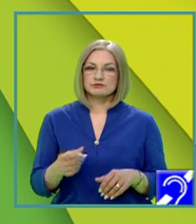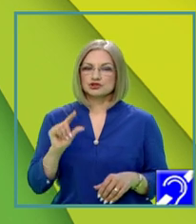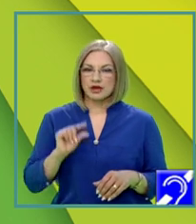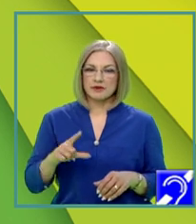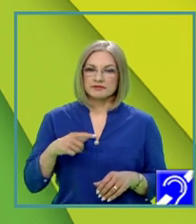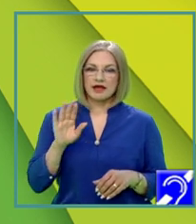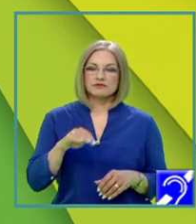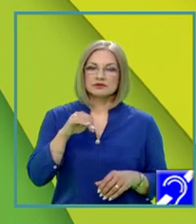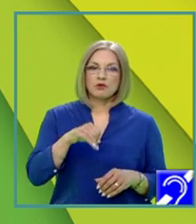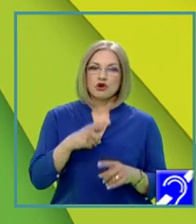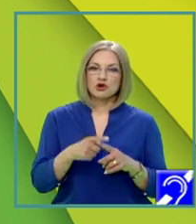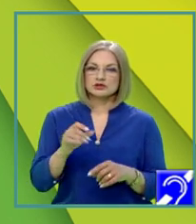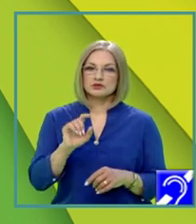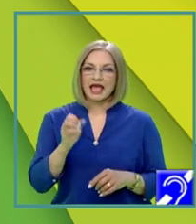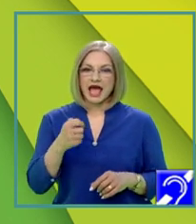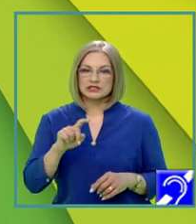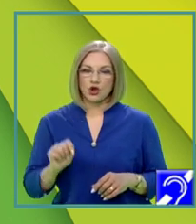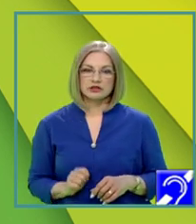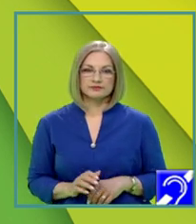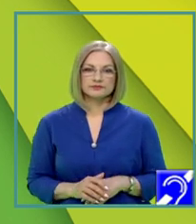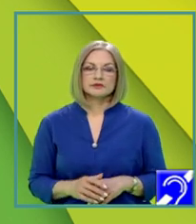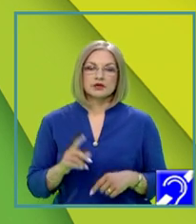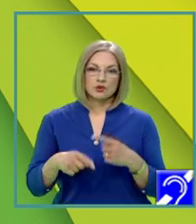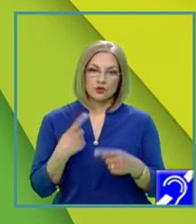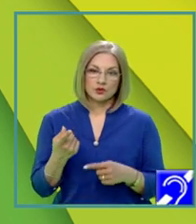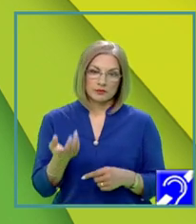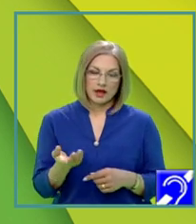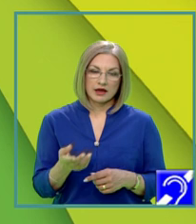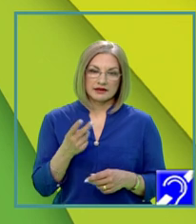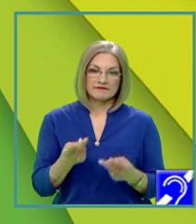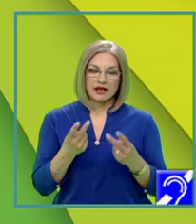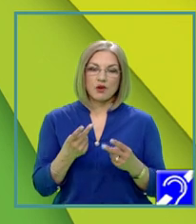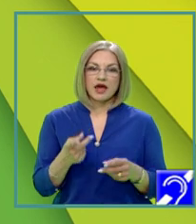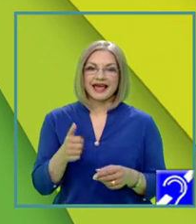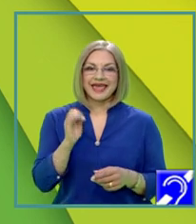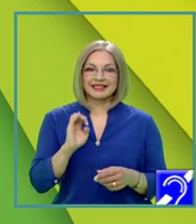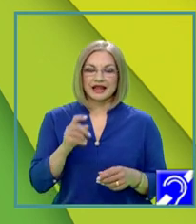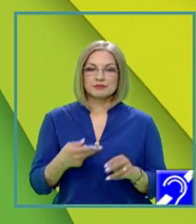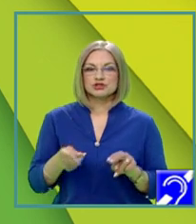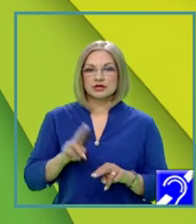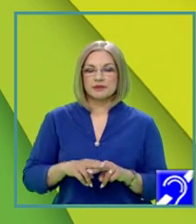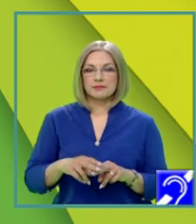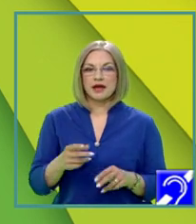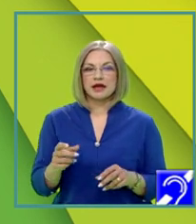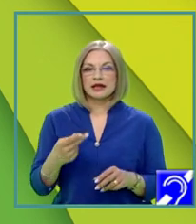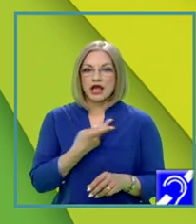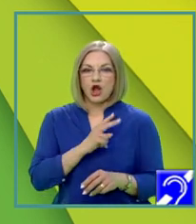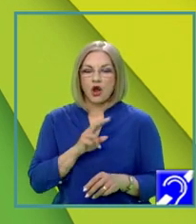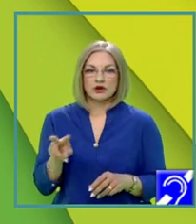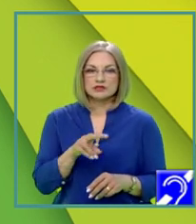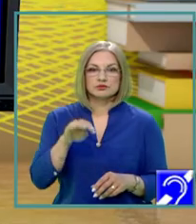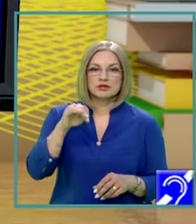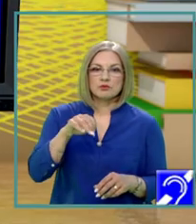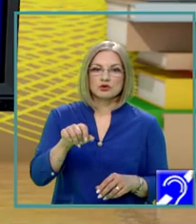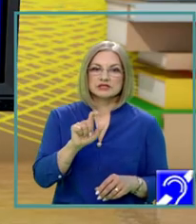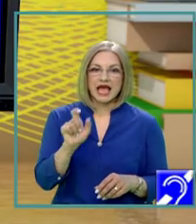fructe nu de azotat prin urmare valoarea in talpi de formare cea mai mare va corespunde monoxidului de azot